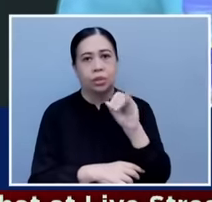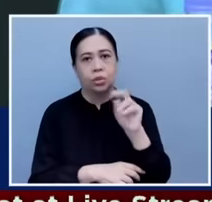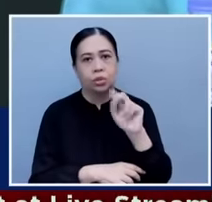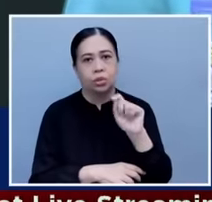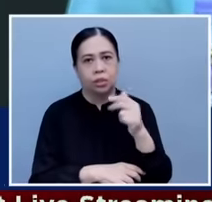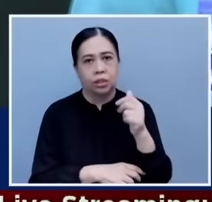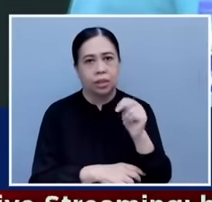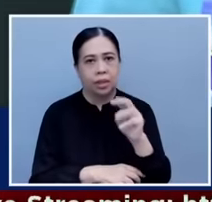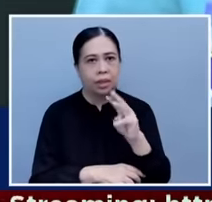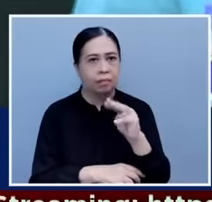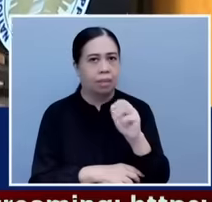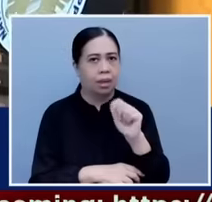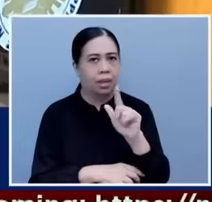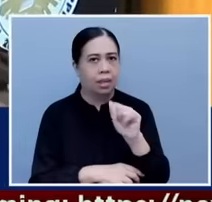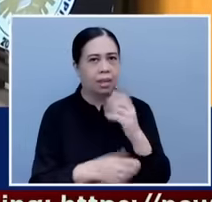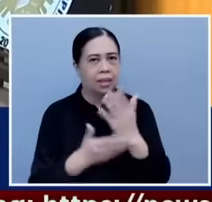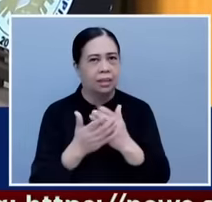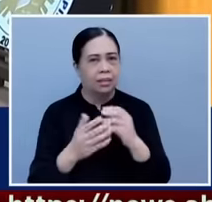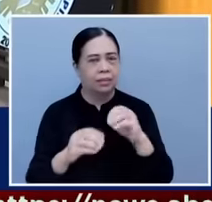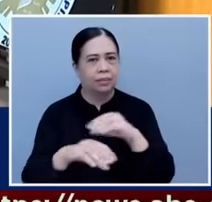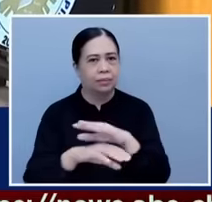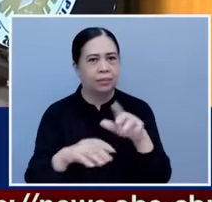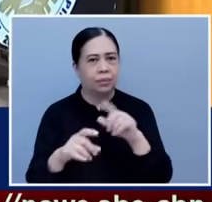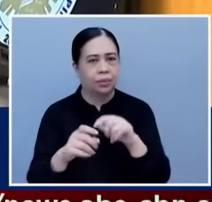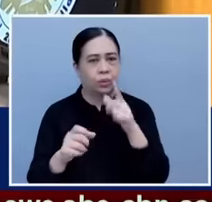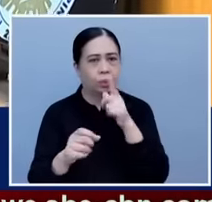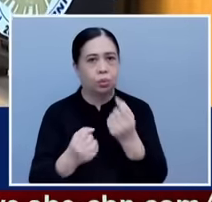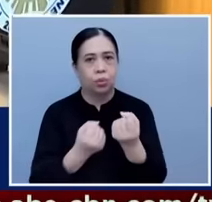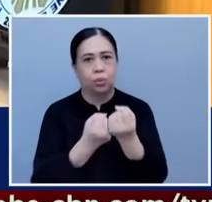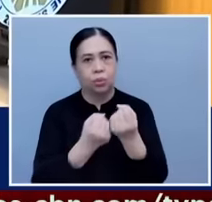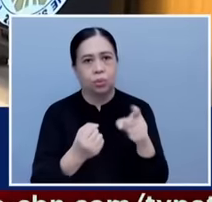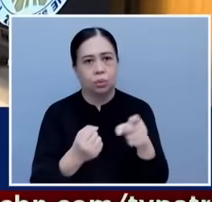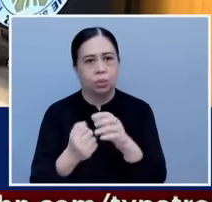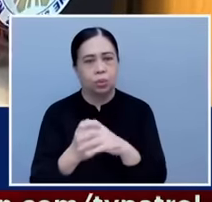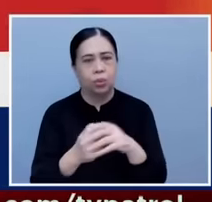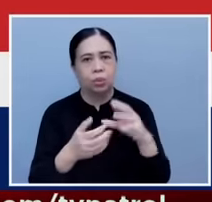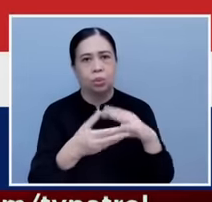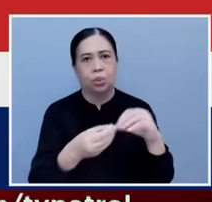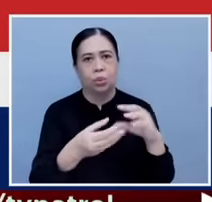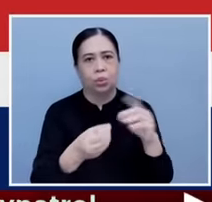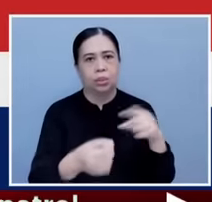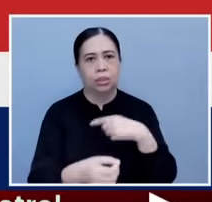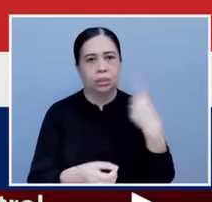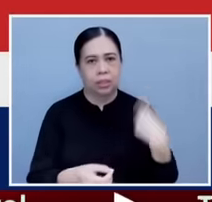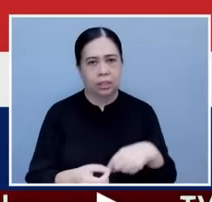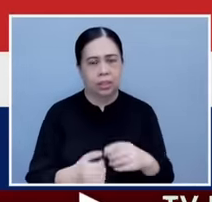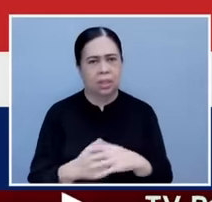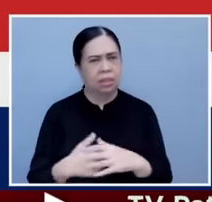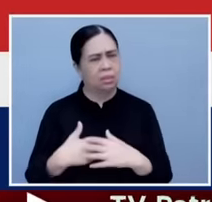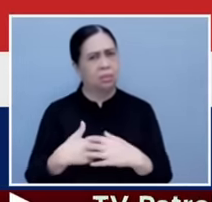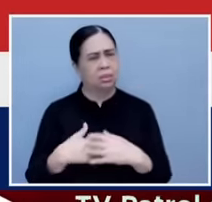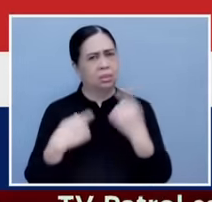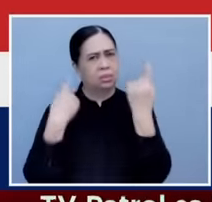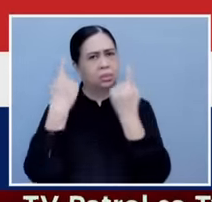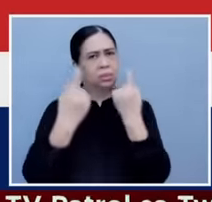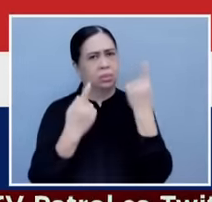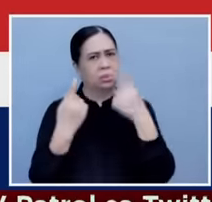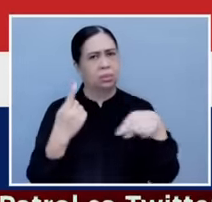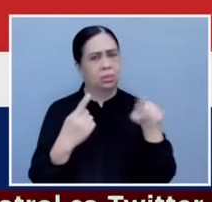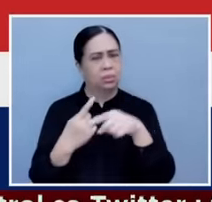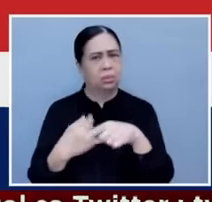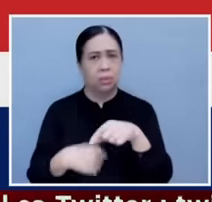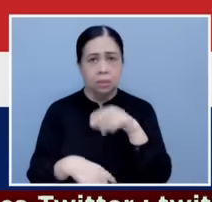ilang influencers at grupo na mas sumusuporta sa naratibo ng China. Kami na-alarma dito sa mga